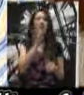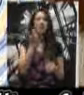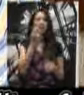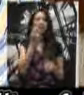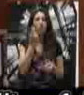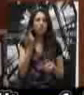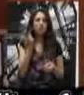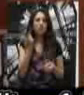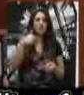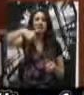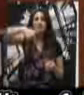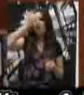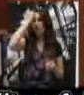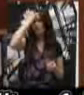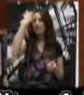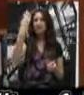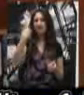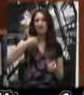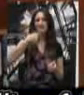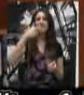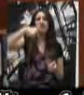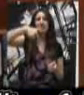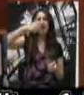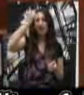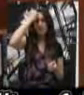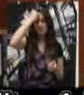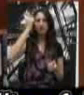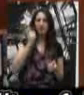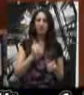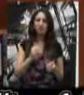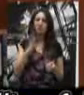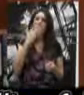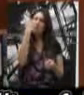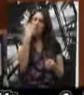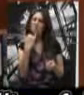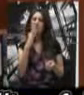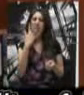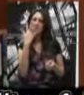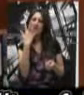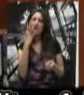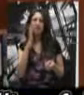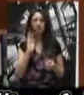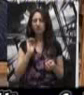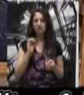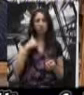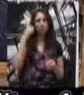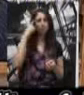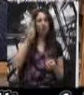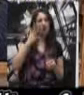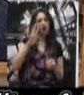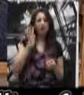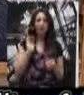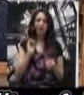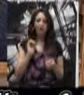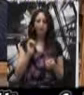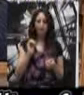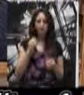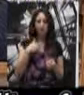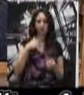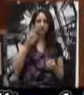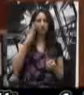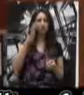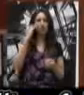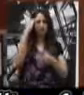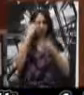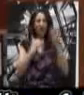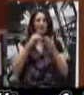كام دلوقتي؟ أنا؟ هنا 6000 جنيه. 6000؟ وأقل من كده والله والله والله. ما تعرفيش أنت عليك كام؟ ها؟ ما تعرفيش